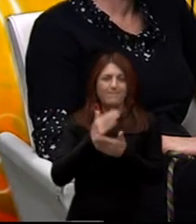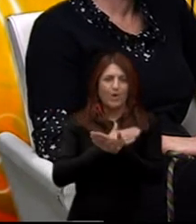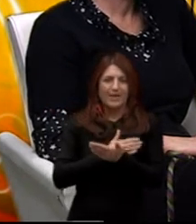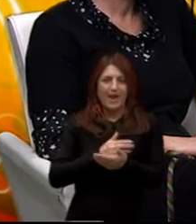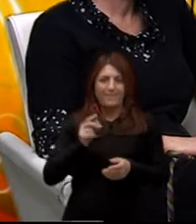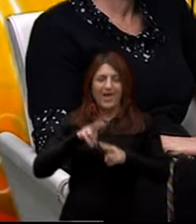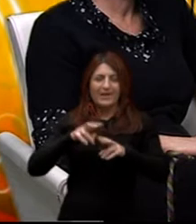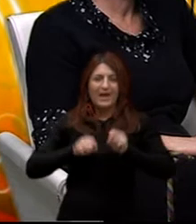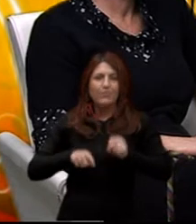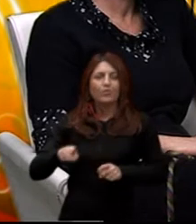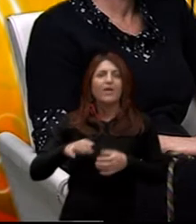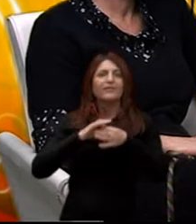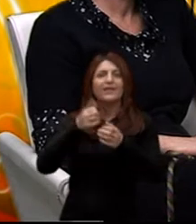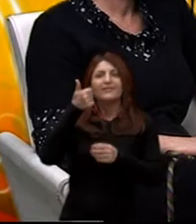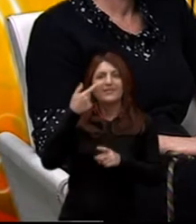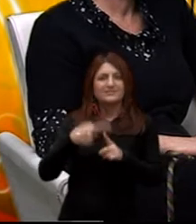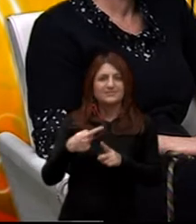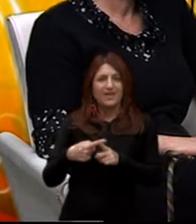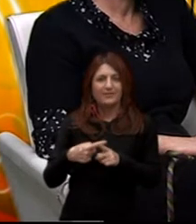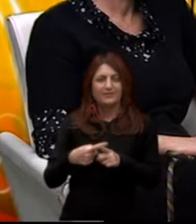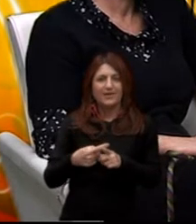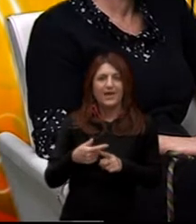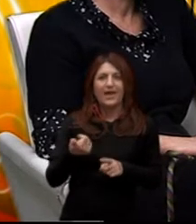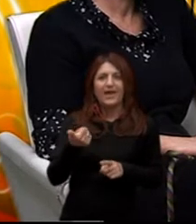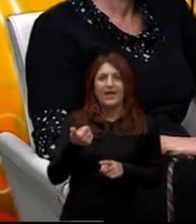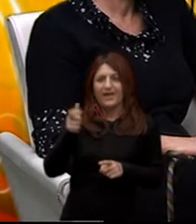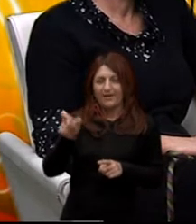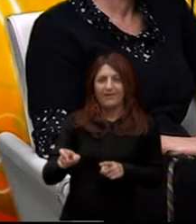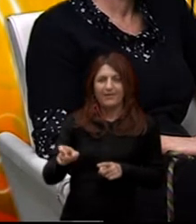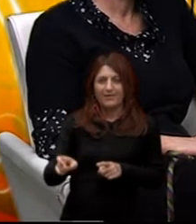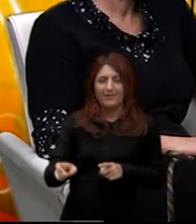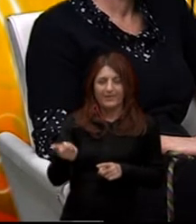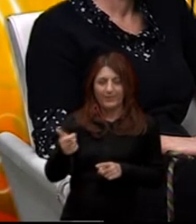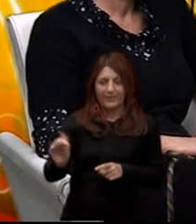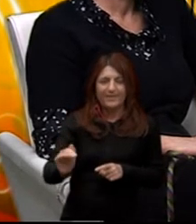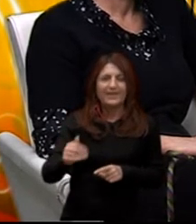koji traju sat vremena po djetetu jednom do dva puta tjedno.